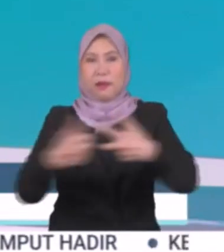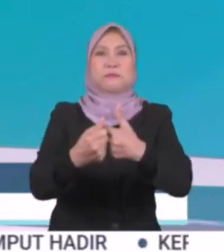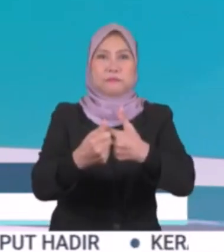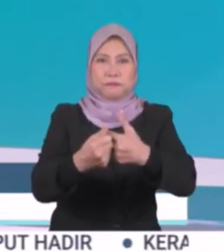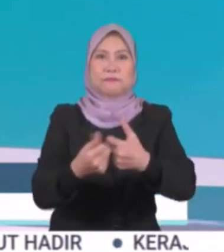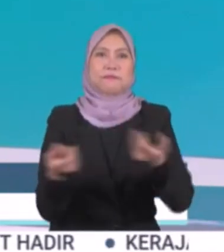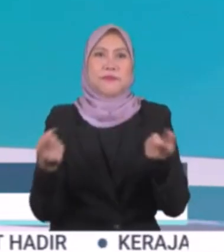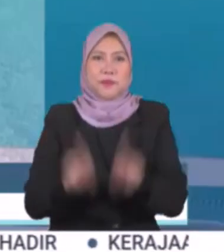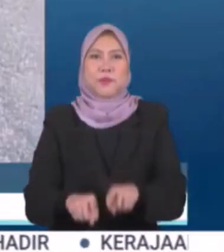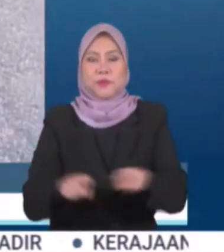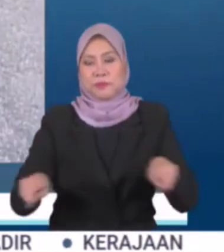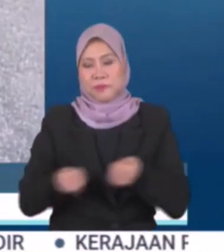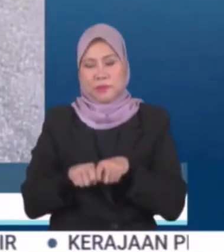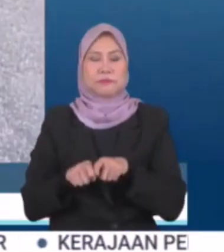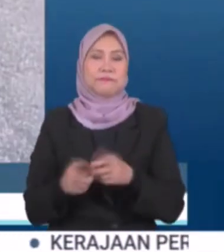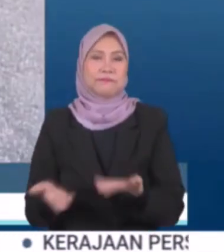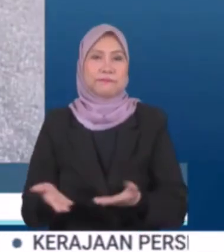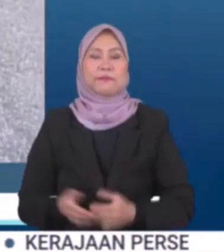lokasi kejadian.